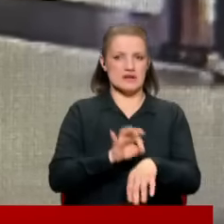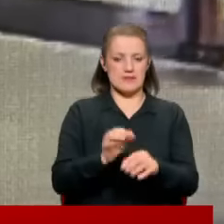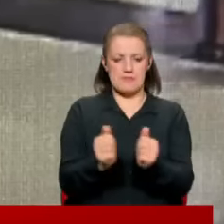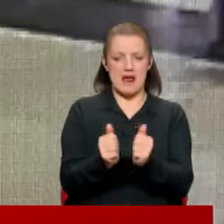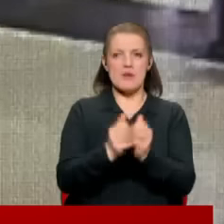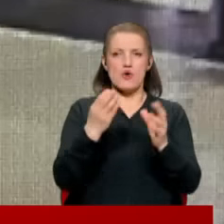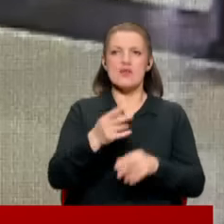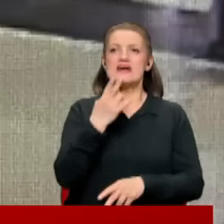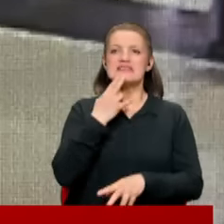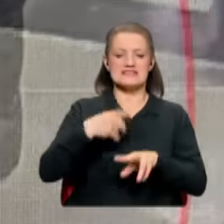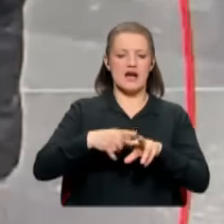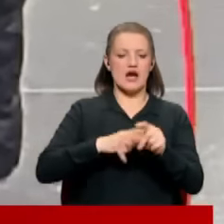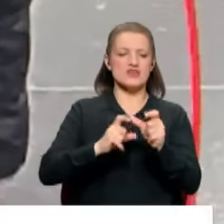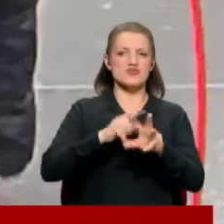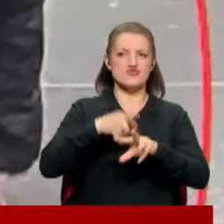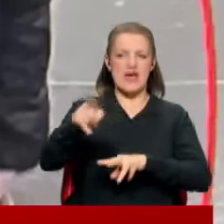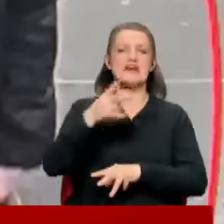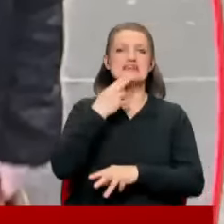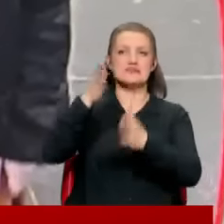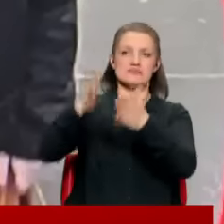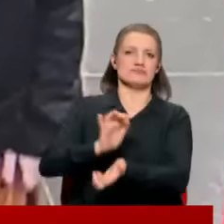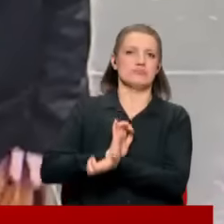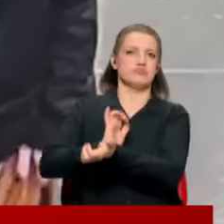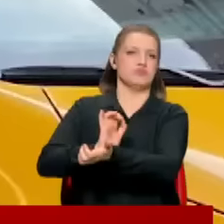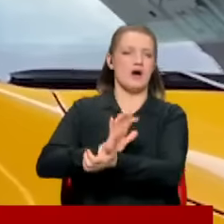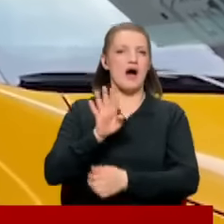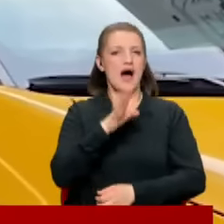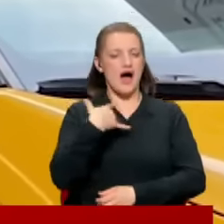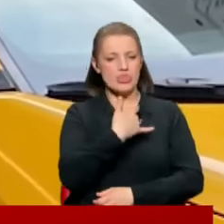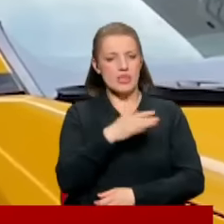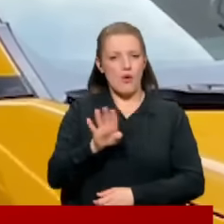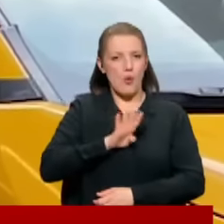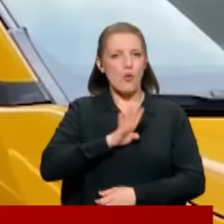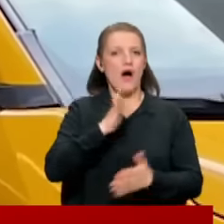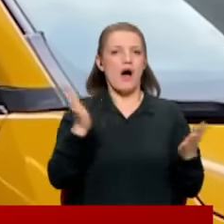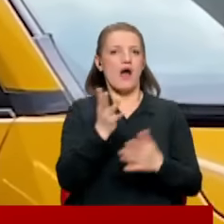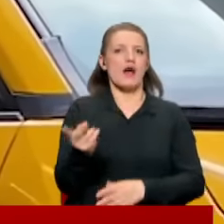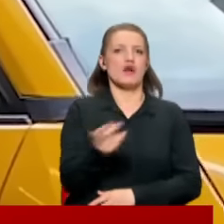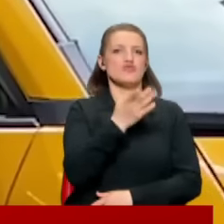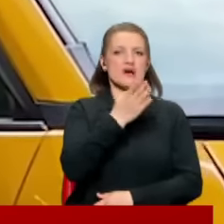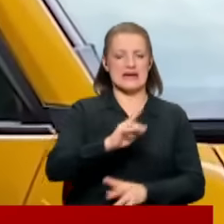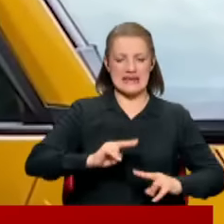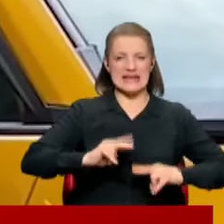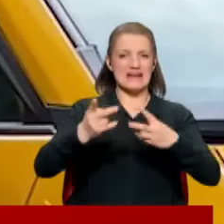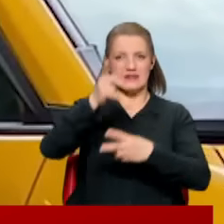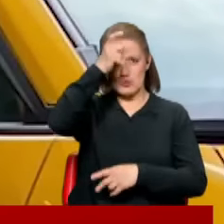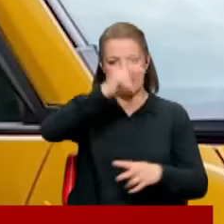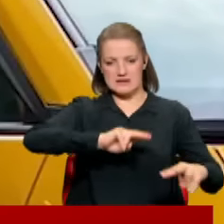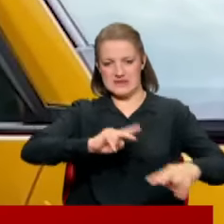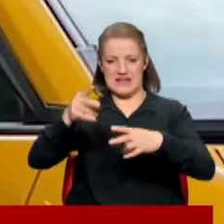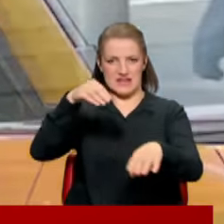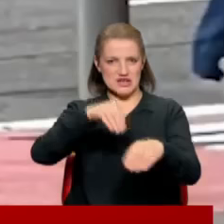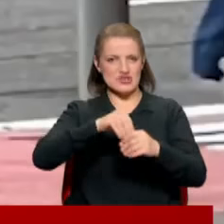yanlarında bulunan Ayşe Ceren Saltoğlu tutuklandı. Eylem Tok ve oğlu TC ise hala firari. İadeleri için Amerika